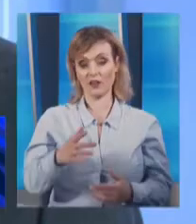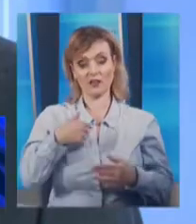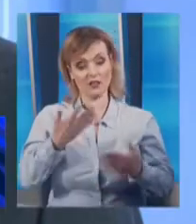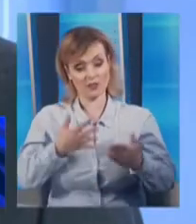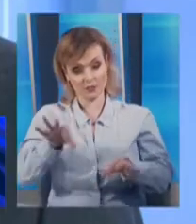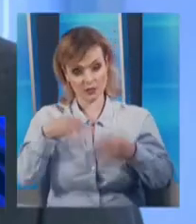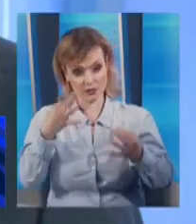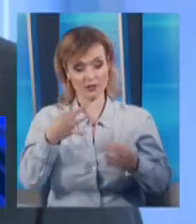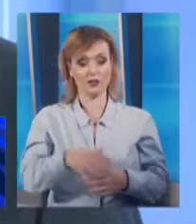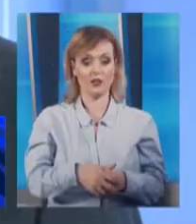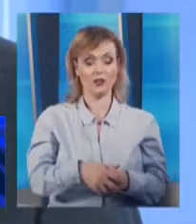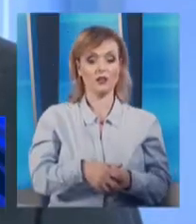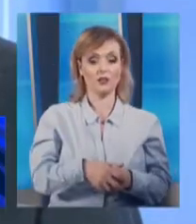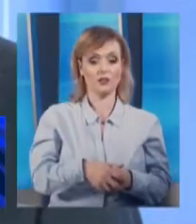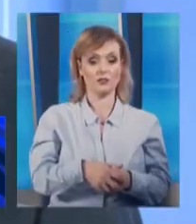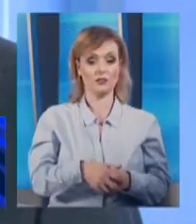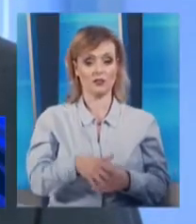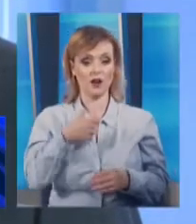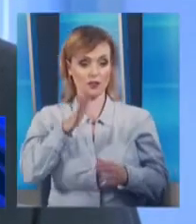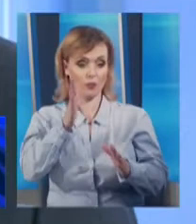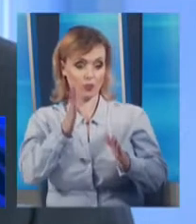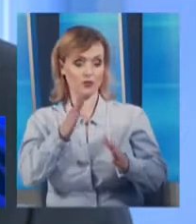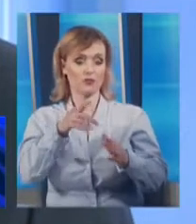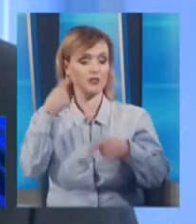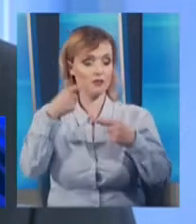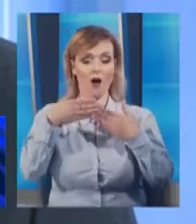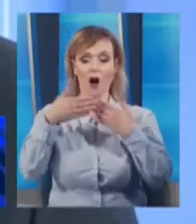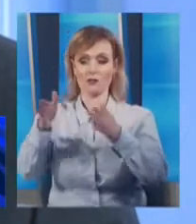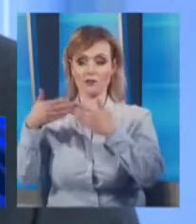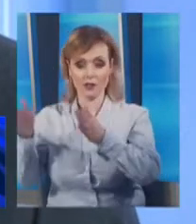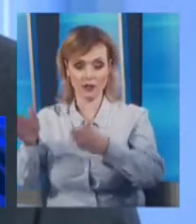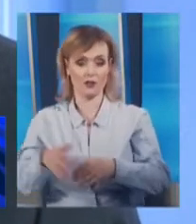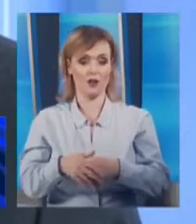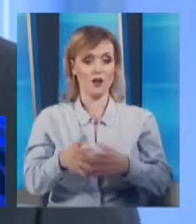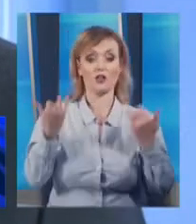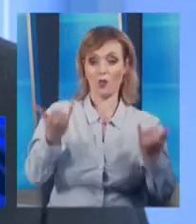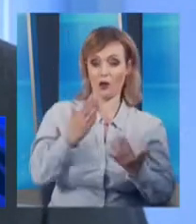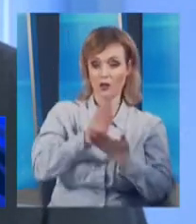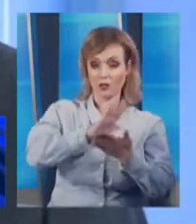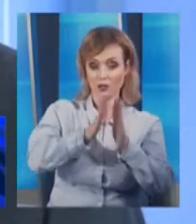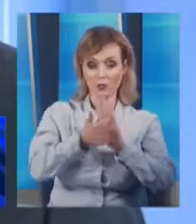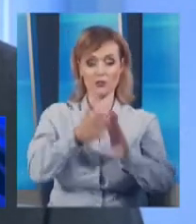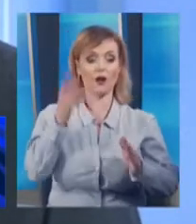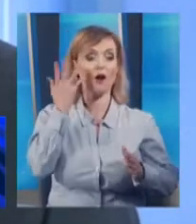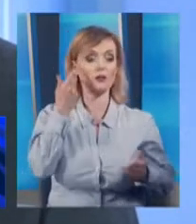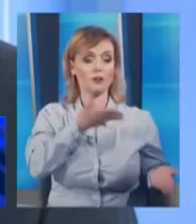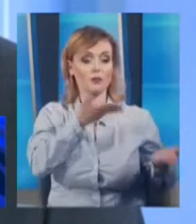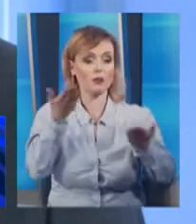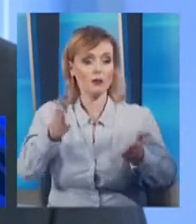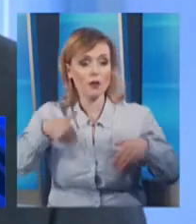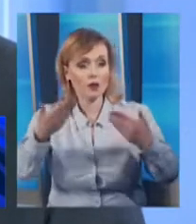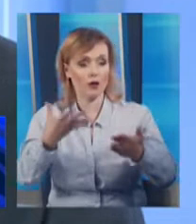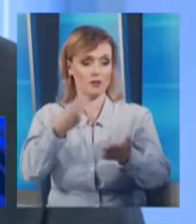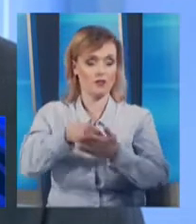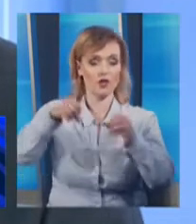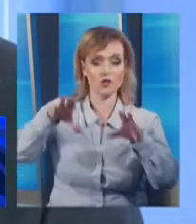dovadă, opoziția, mă refer, de luciditate și deschidere și în actuala situație, când am venit cu soluții